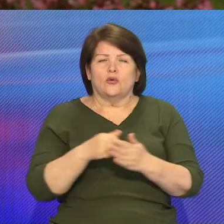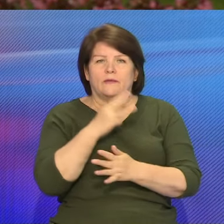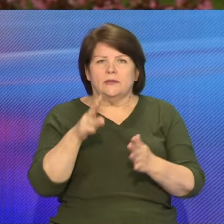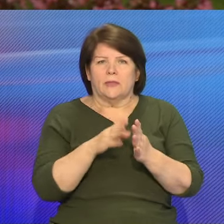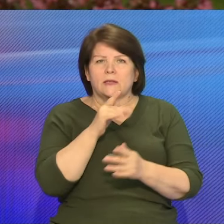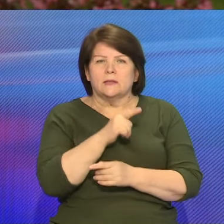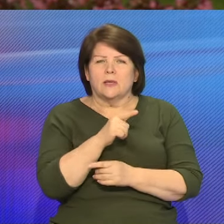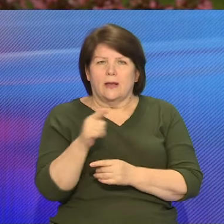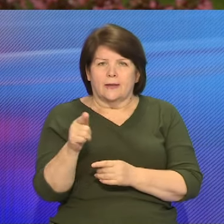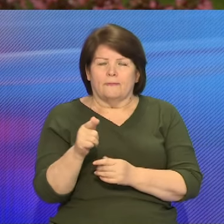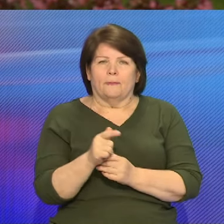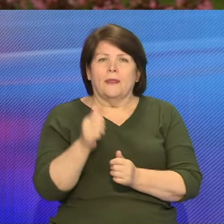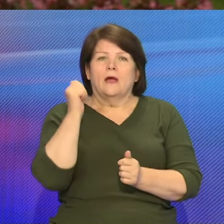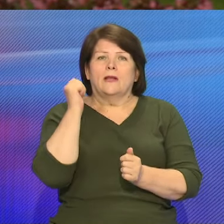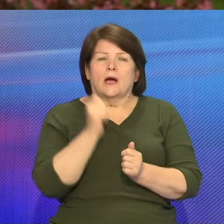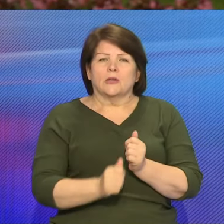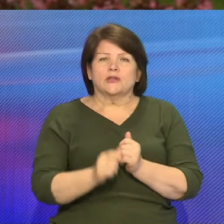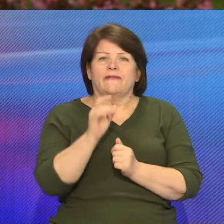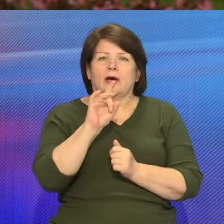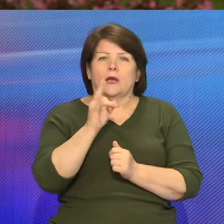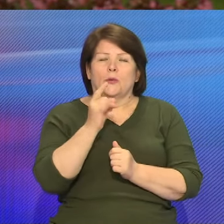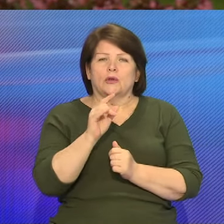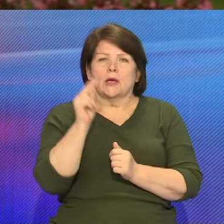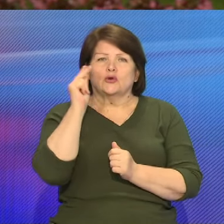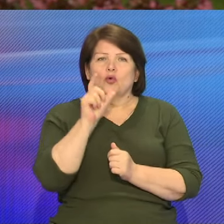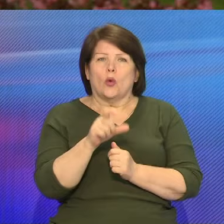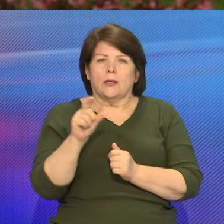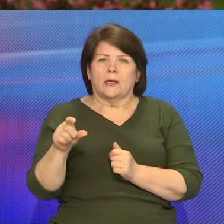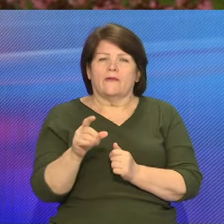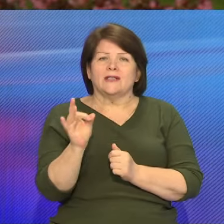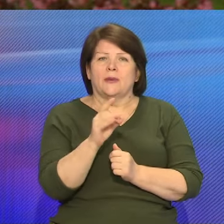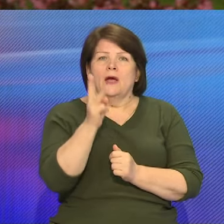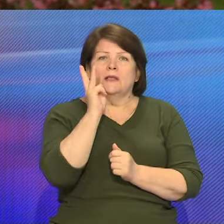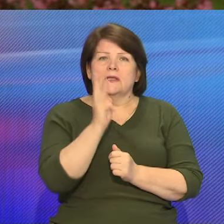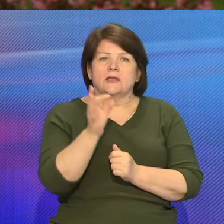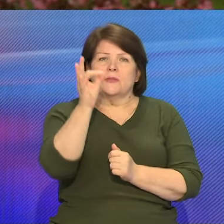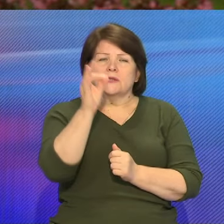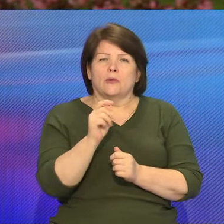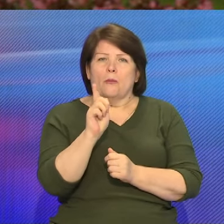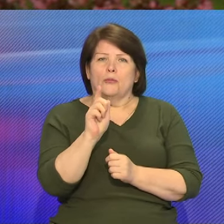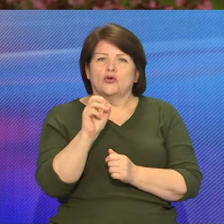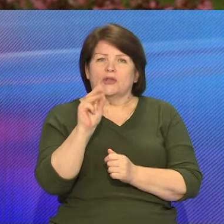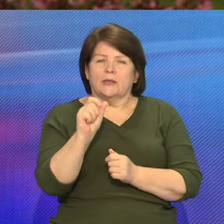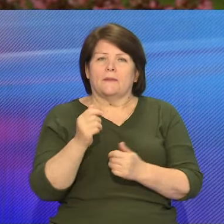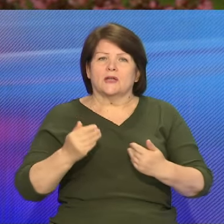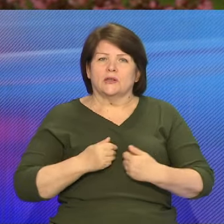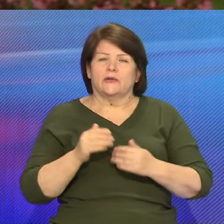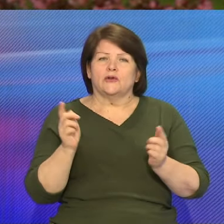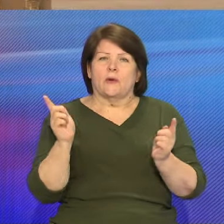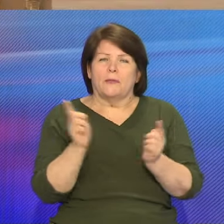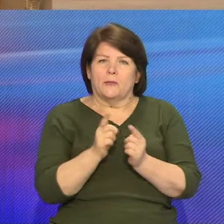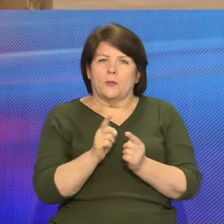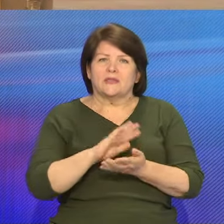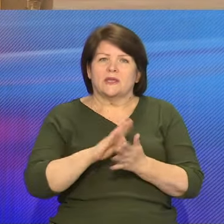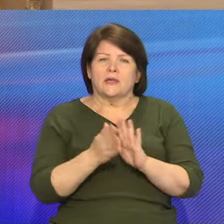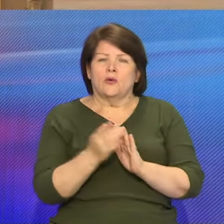лет. На каждого ребенка-школьника в размере 30% бюджета прожиточного минимума по состоянию на